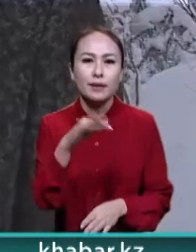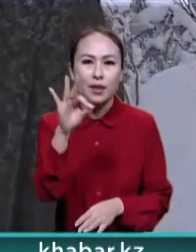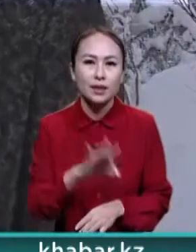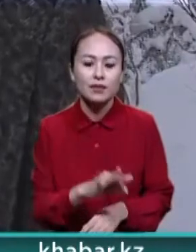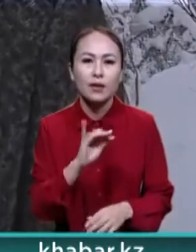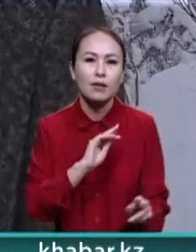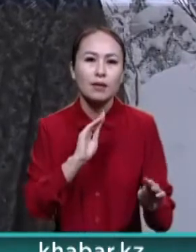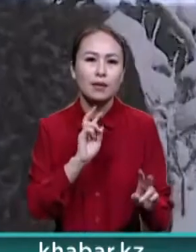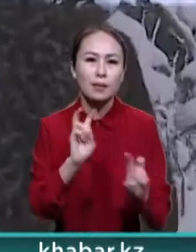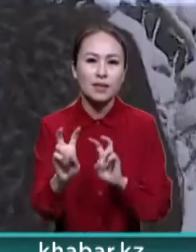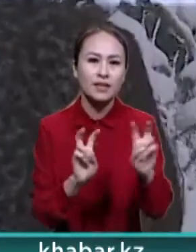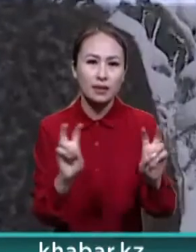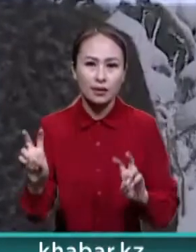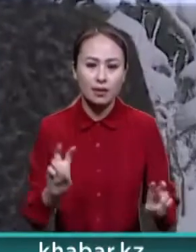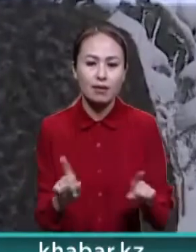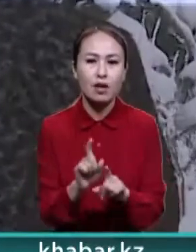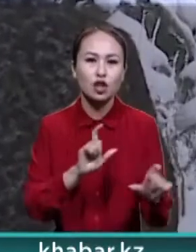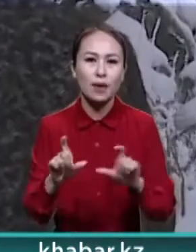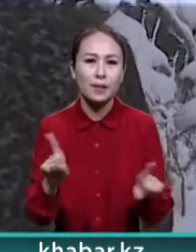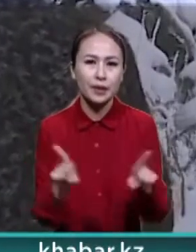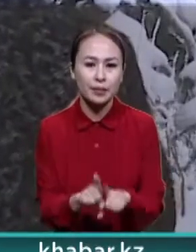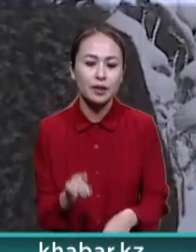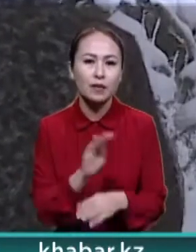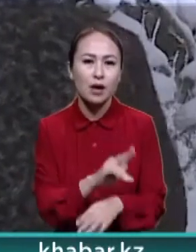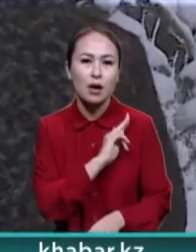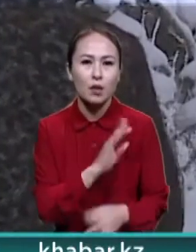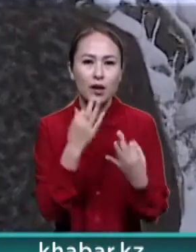шахматной рассадки посетителей. Также разрешена